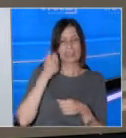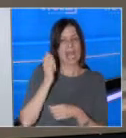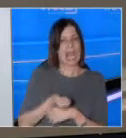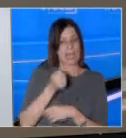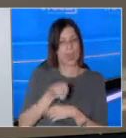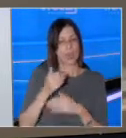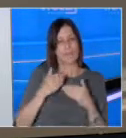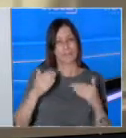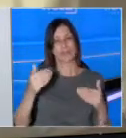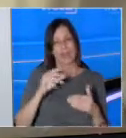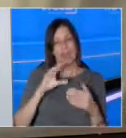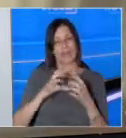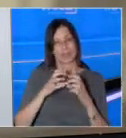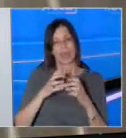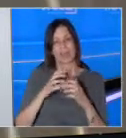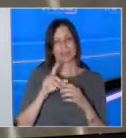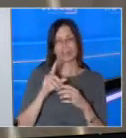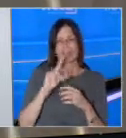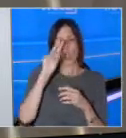הכפר, כחול לבן, תודה רבה לך.